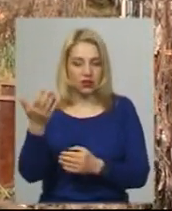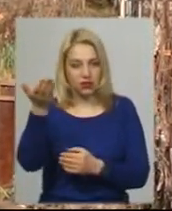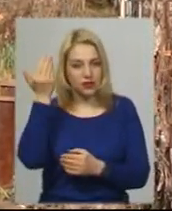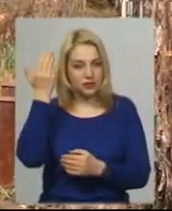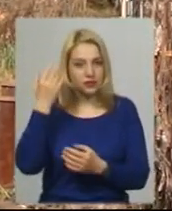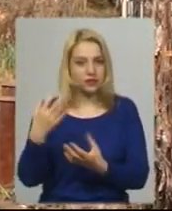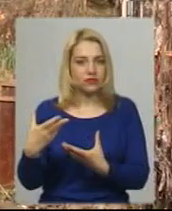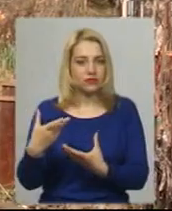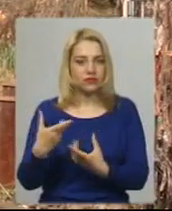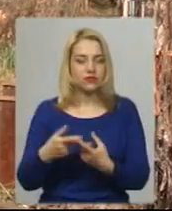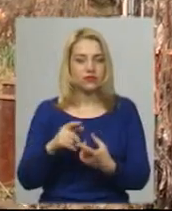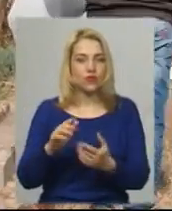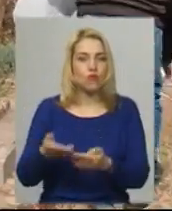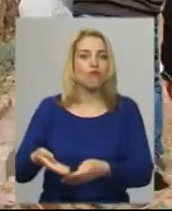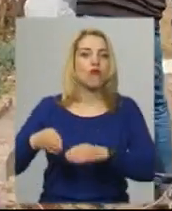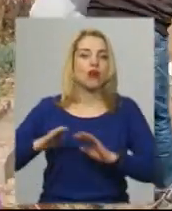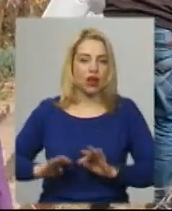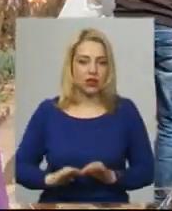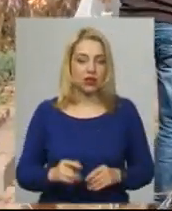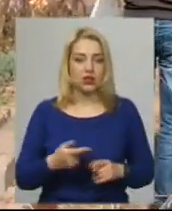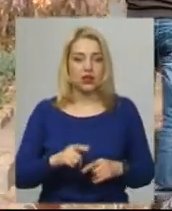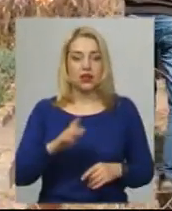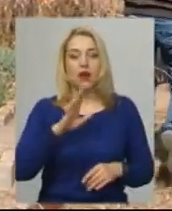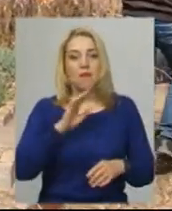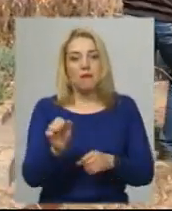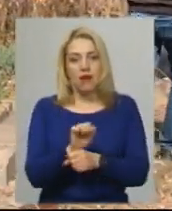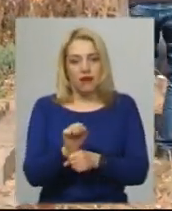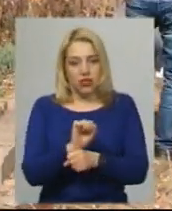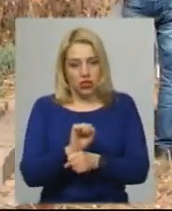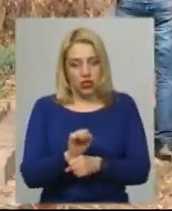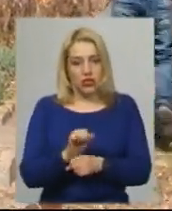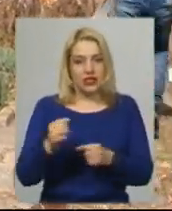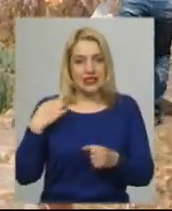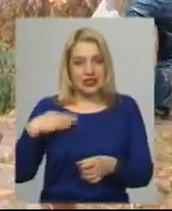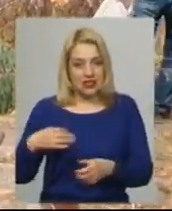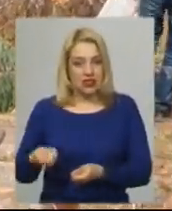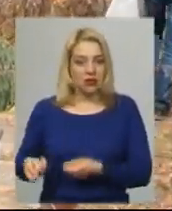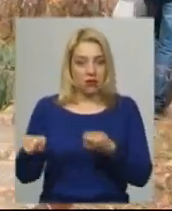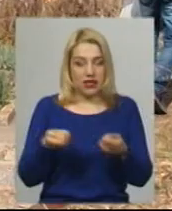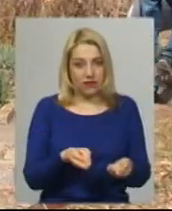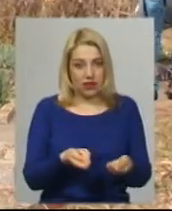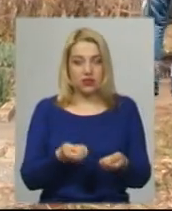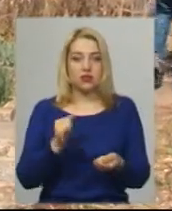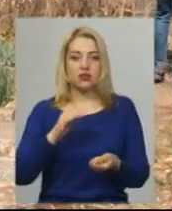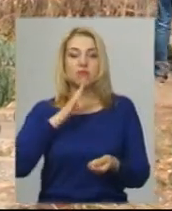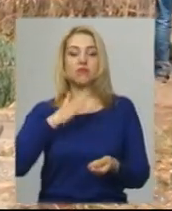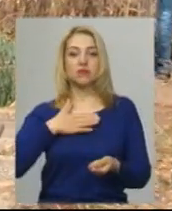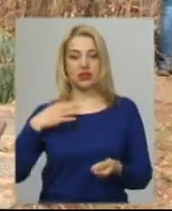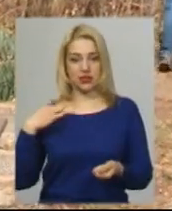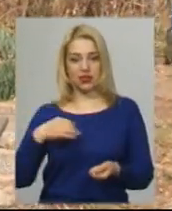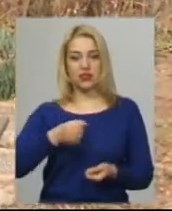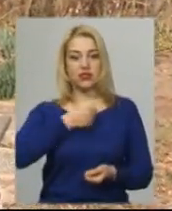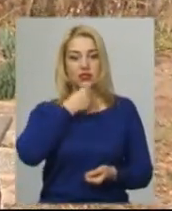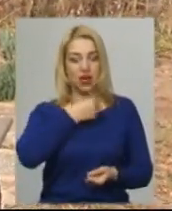наставлення, чи як це, поради її. Машиною своєю син мене привіз, це мій син